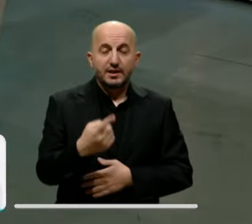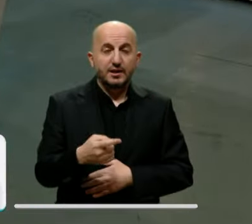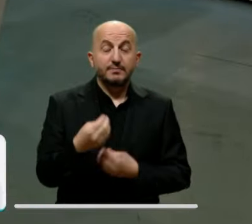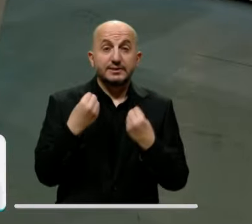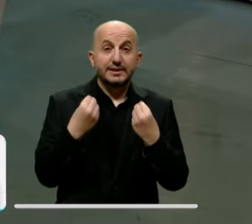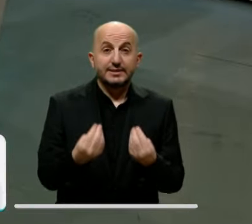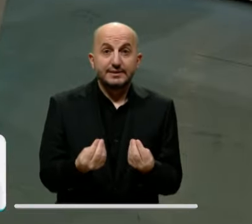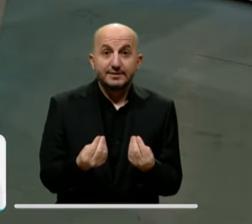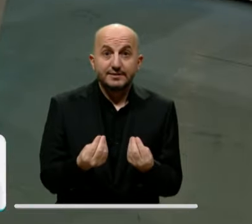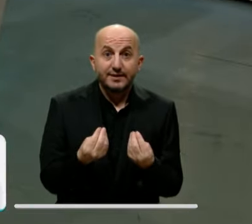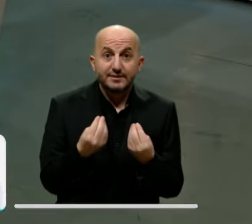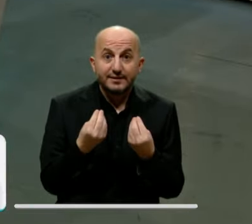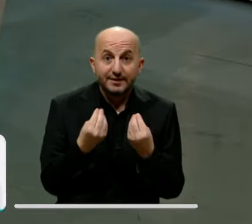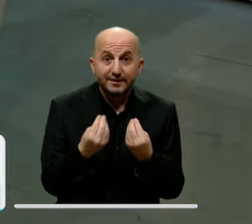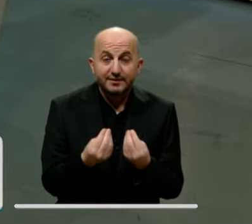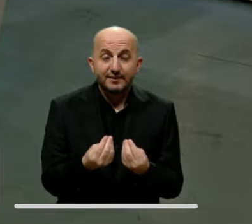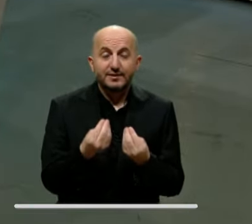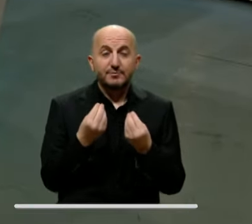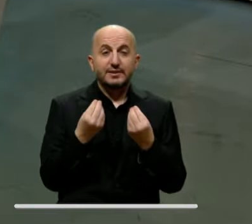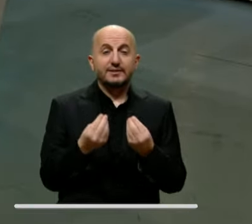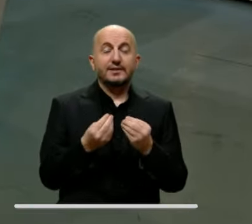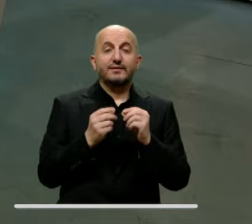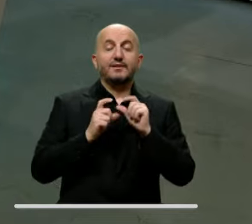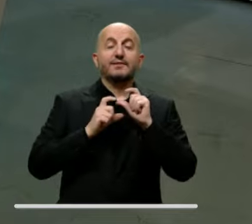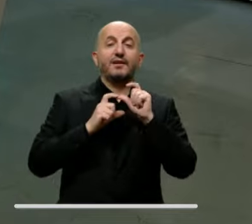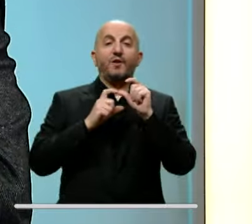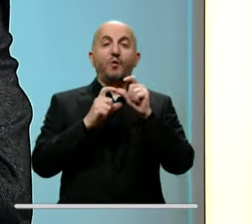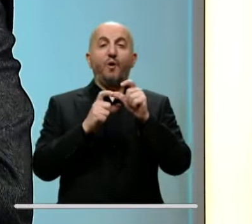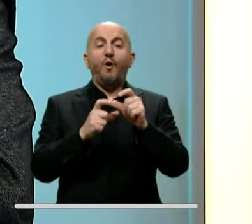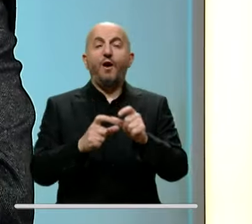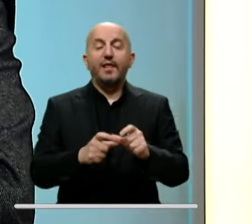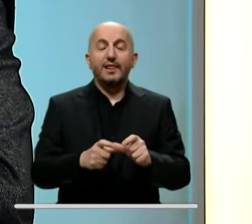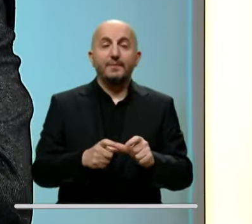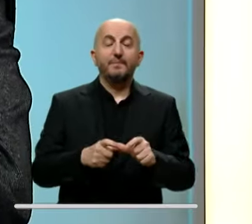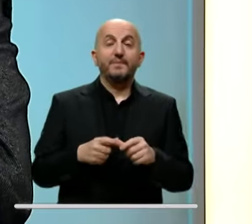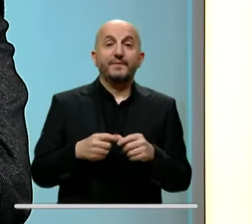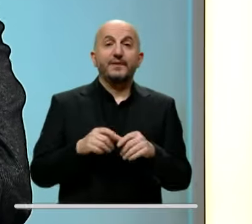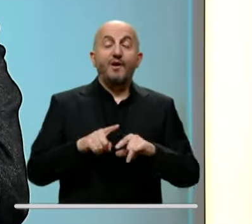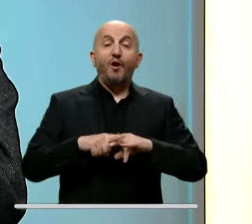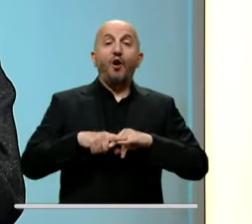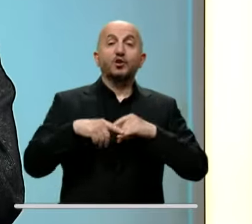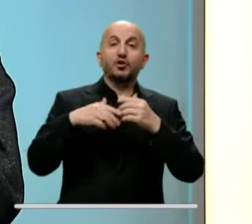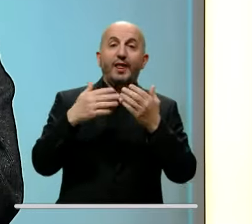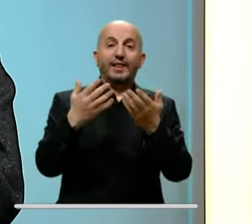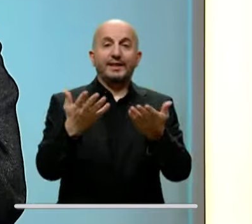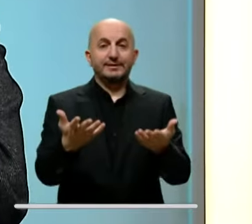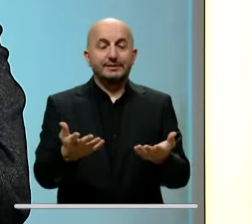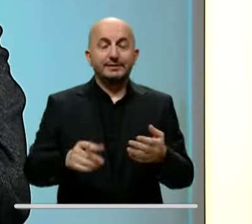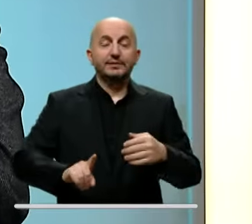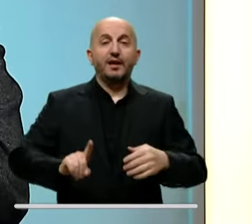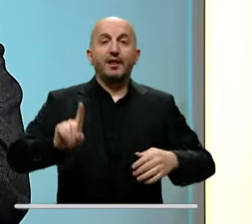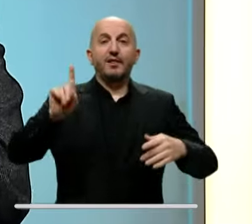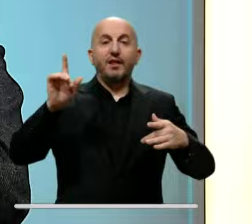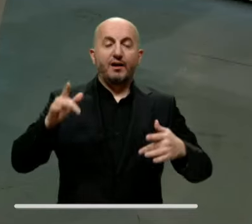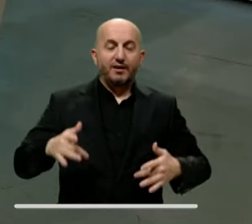soralım sonra ilk telefon bağlantısı için Kocaeli'ye gideceğiz İnşallah hocam hoş geldiniz hoş bulduk muhterem hocam Allah razı olsun